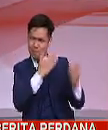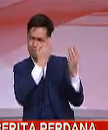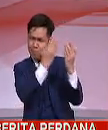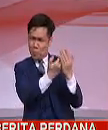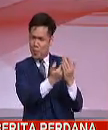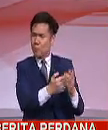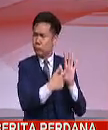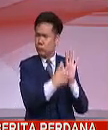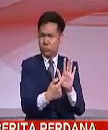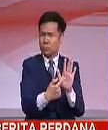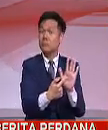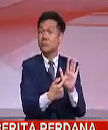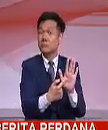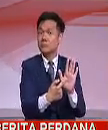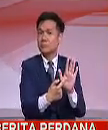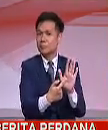luar bahawasanya